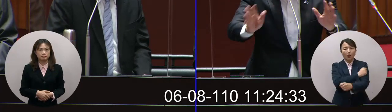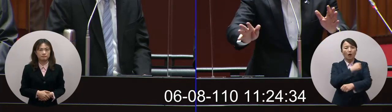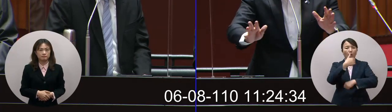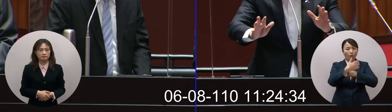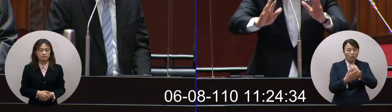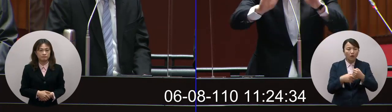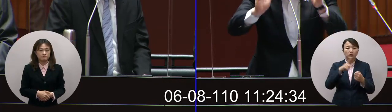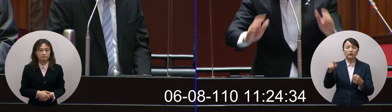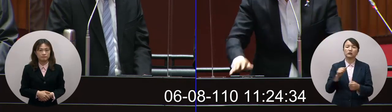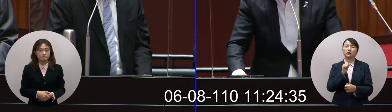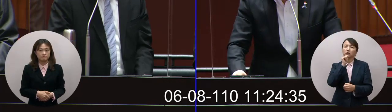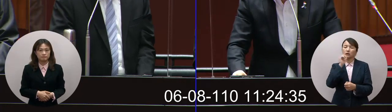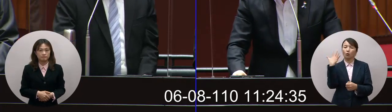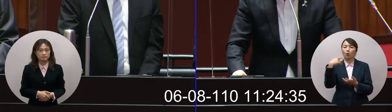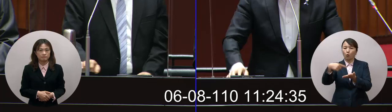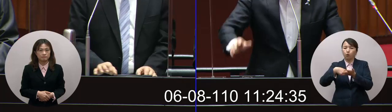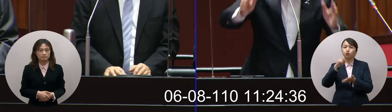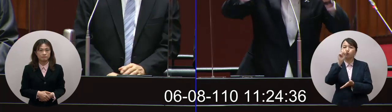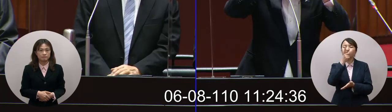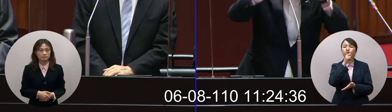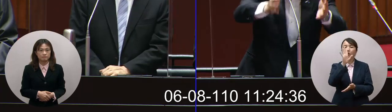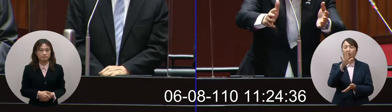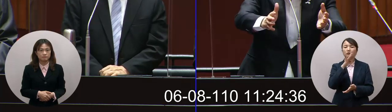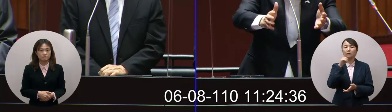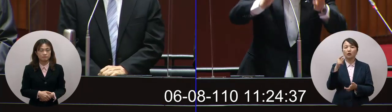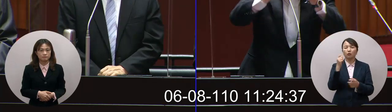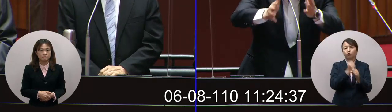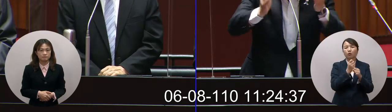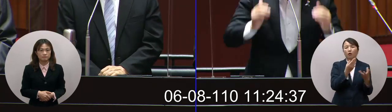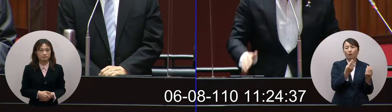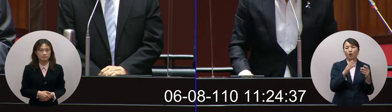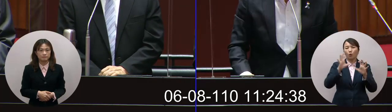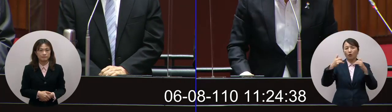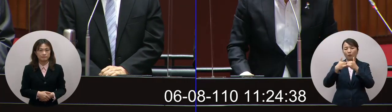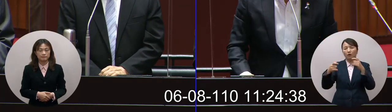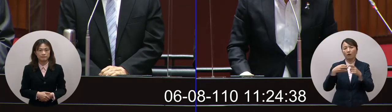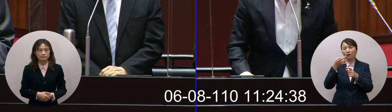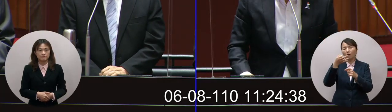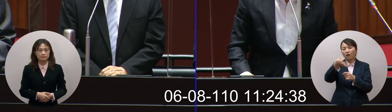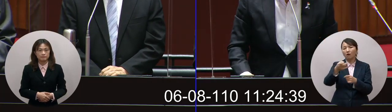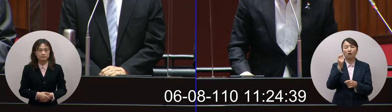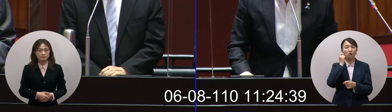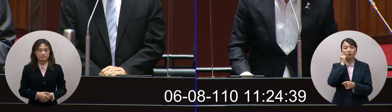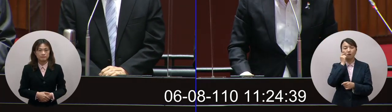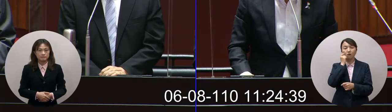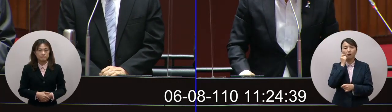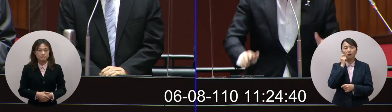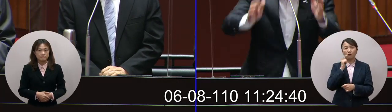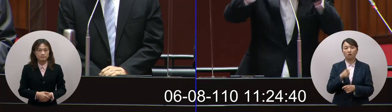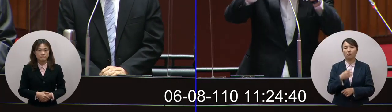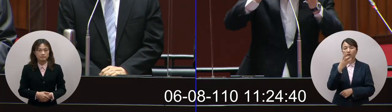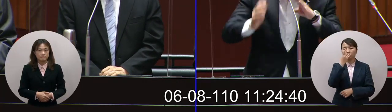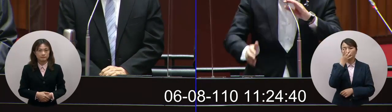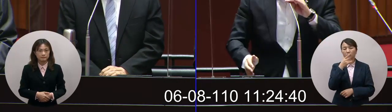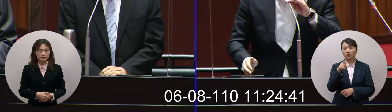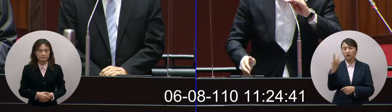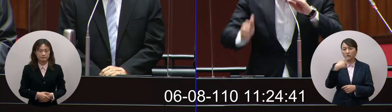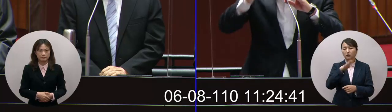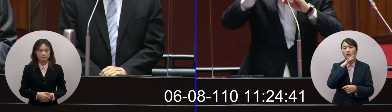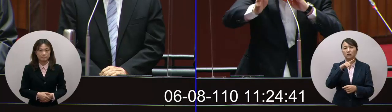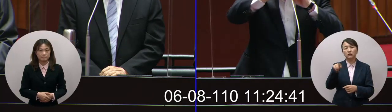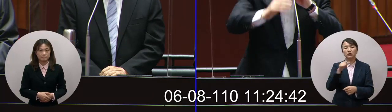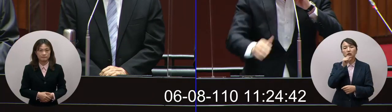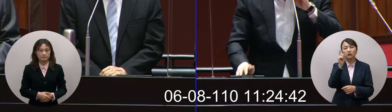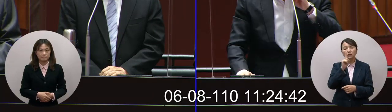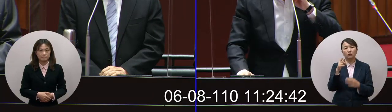拢无就上架，我就接到一个案，讲伊呢无头路，连国民年金都交袂，迄、那个交袂起。甚至是啥货？